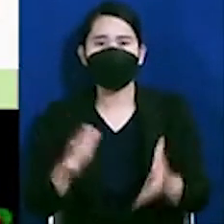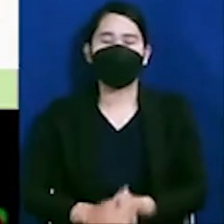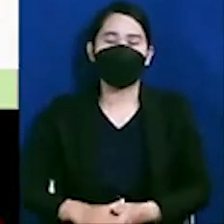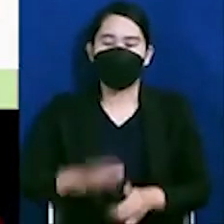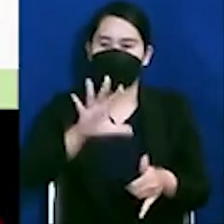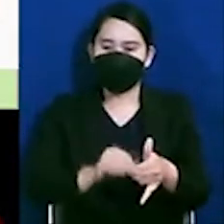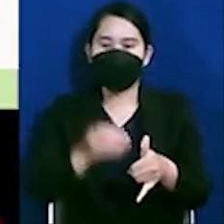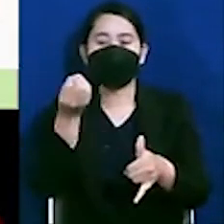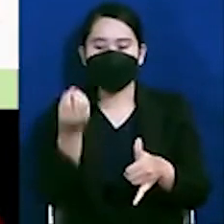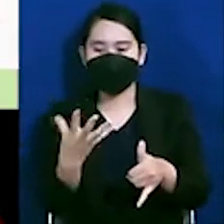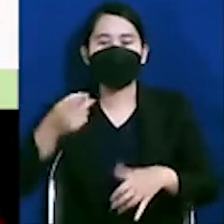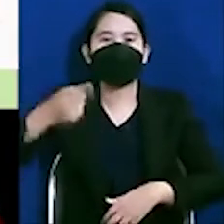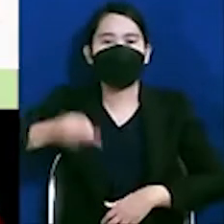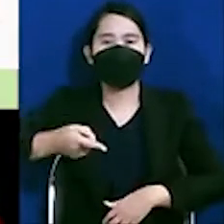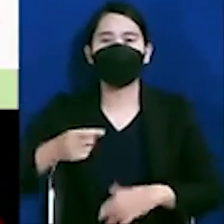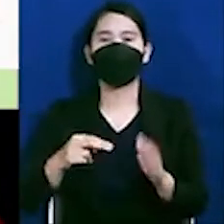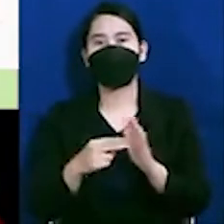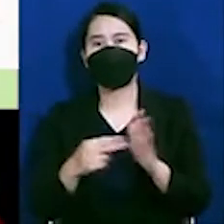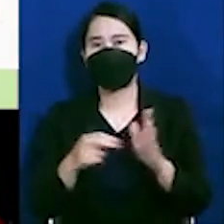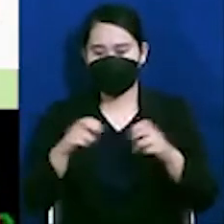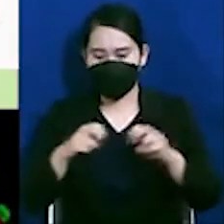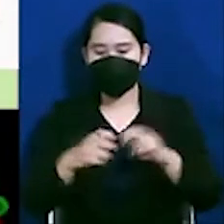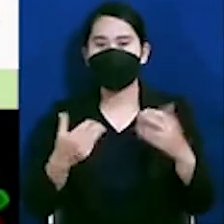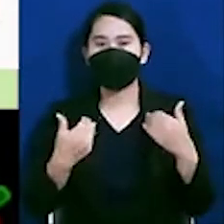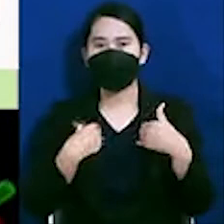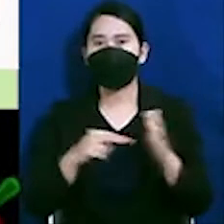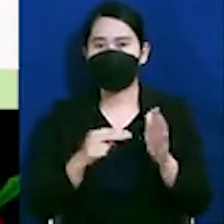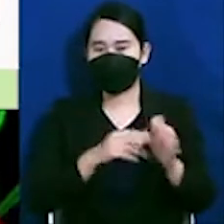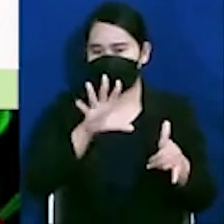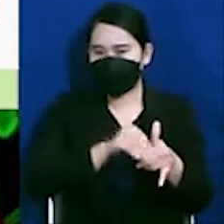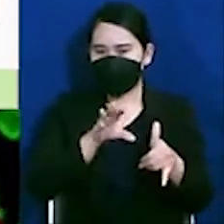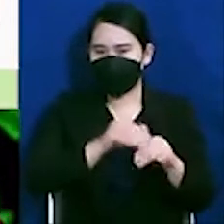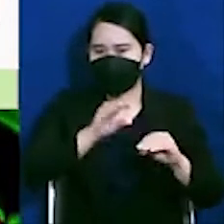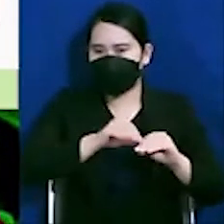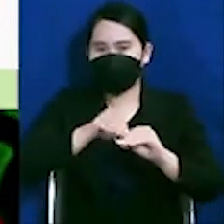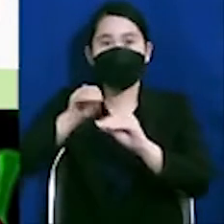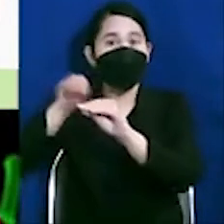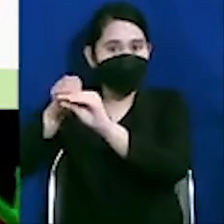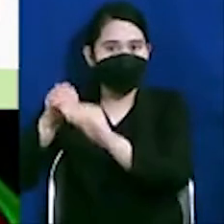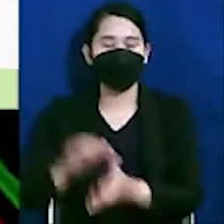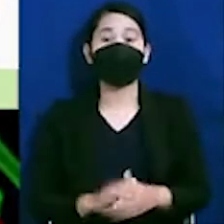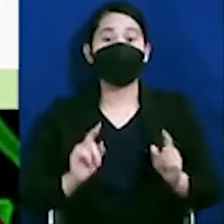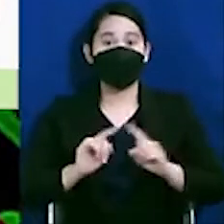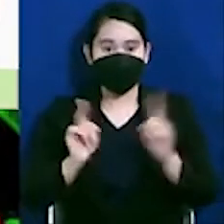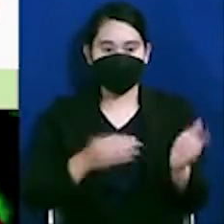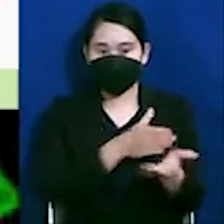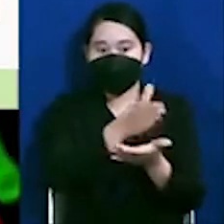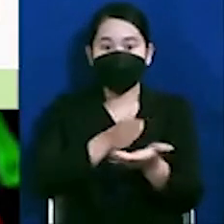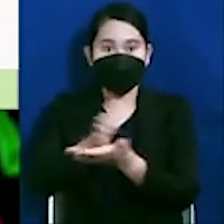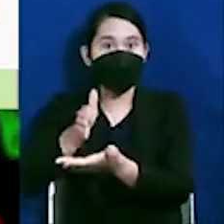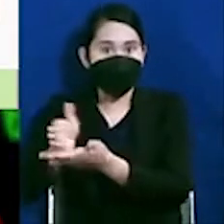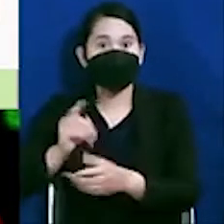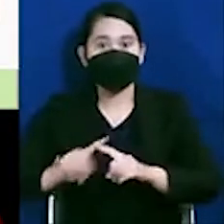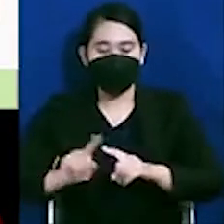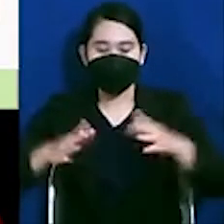นะครับจะมีปัญหามากครับหลัง 2อาทิตย์ก็อาจจะไม่ลดแต่ถ้าทุกคนทุกภาคส่วนนะครับแม้จะ